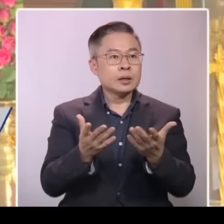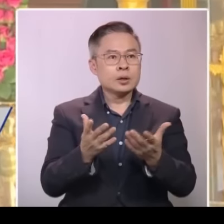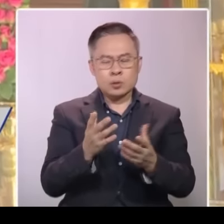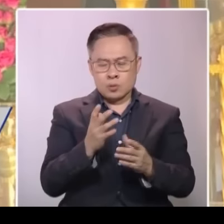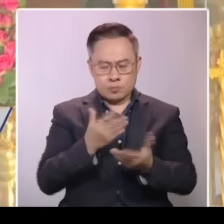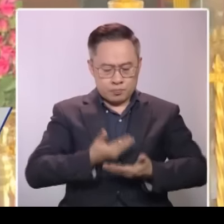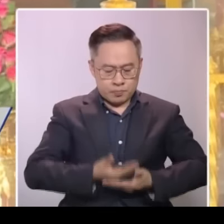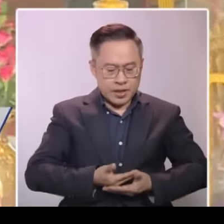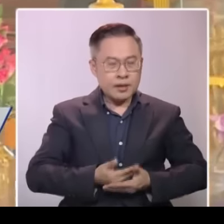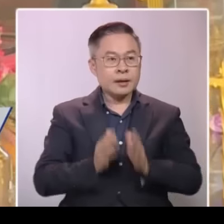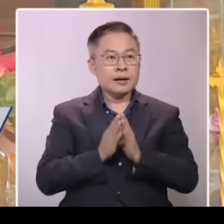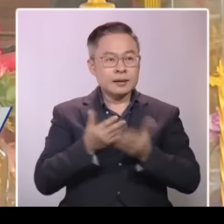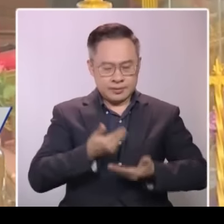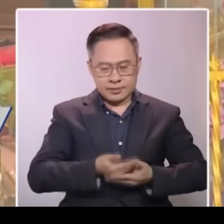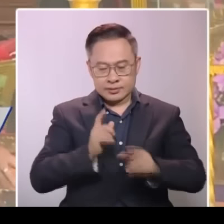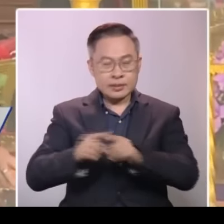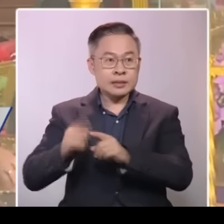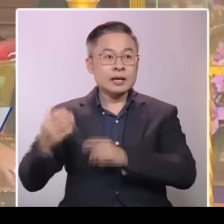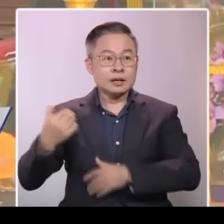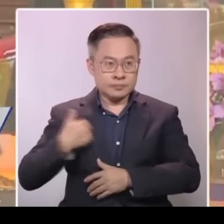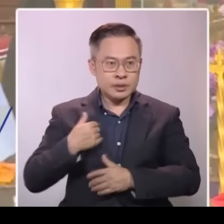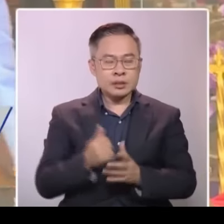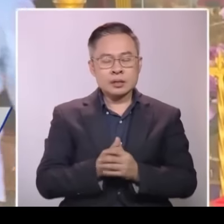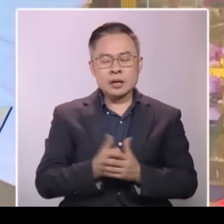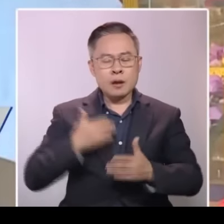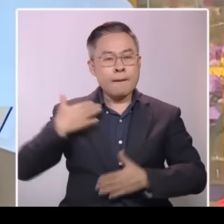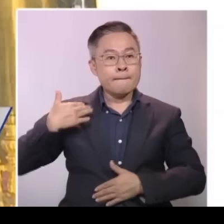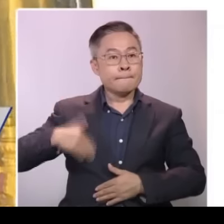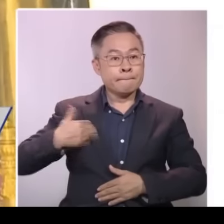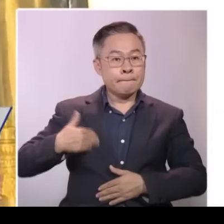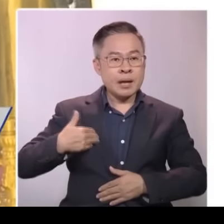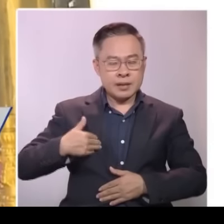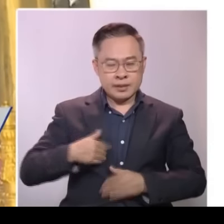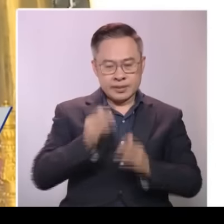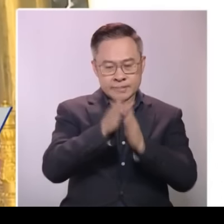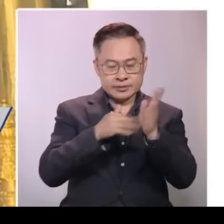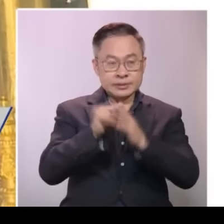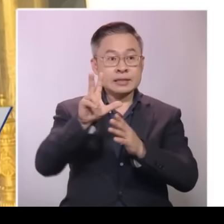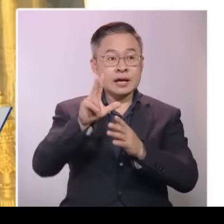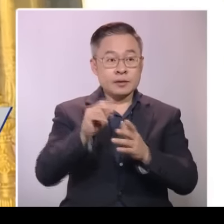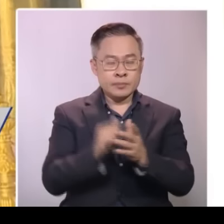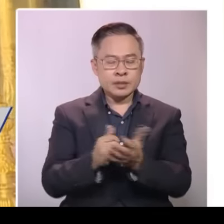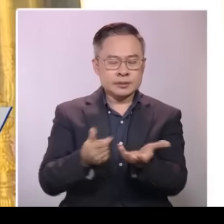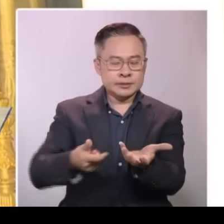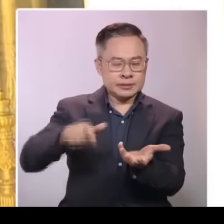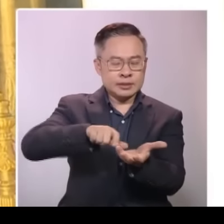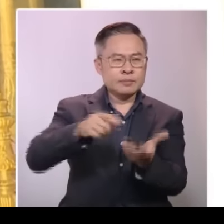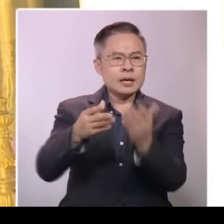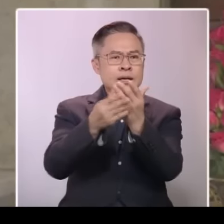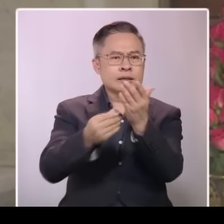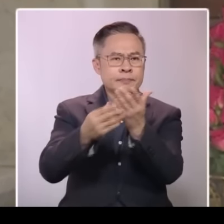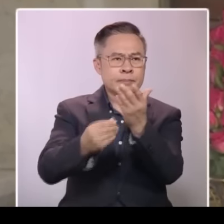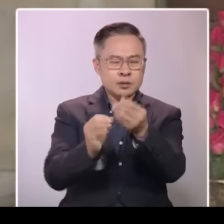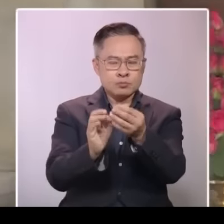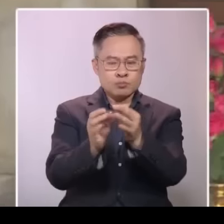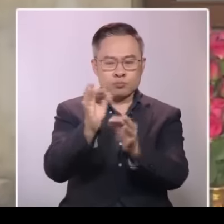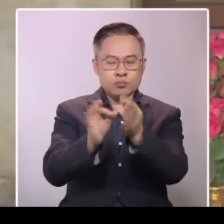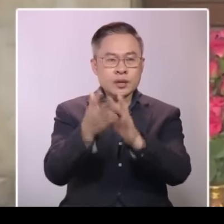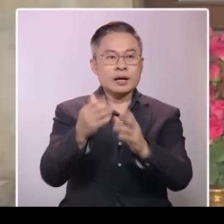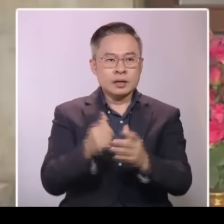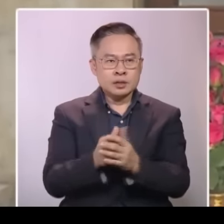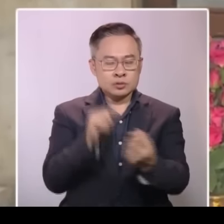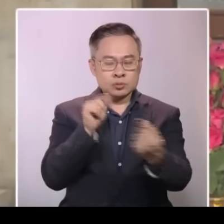การะองค์พระหลักเมืองจำลองนะครับพร้อมกับผูกผ้าแพร3สีและก็เติมน้ำมันตะเกียงพระประจำวันเกิดซึ่งนายกรัฐมนตรีเ